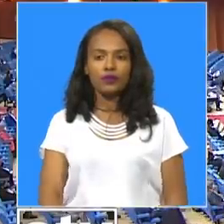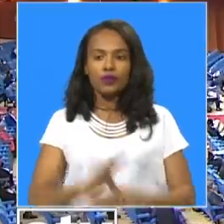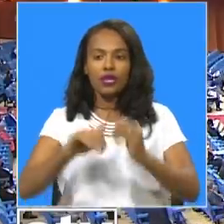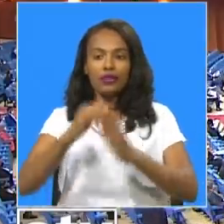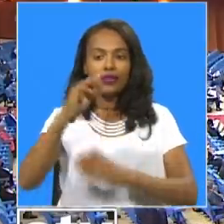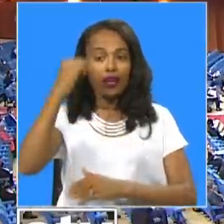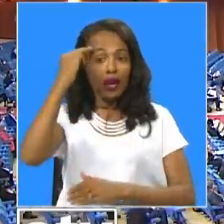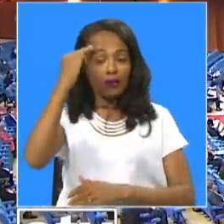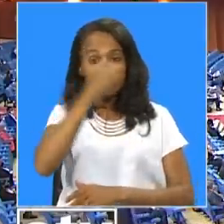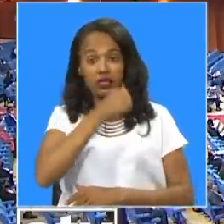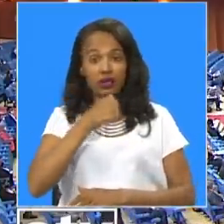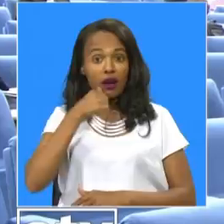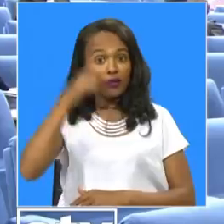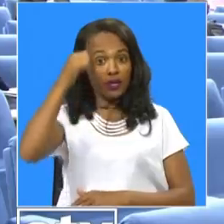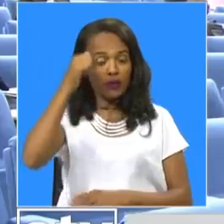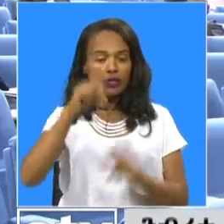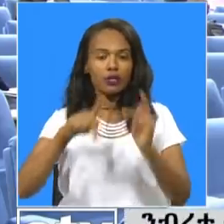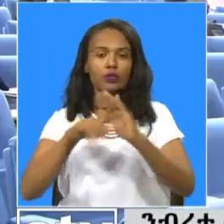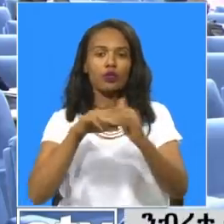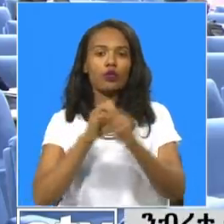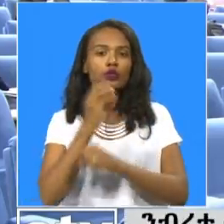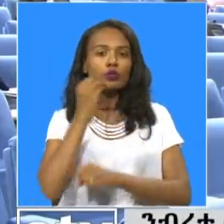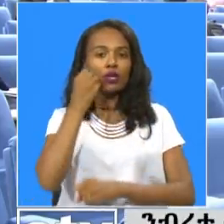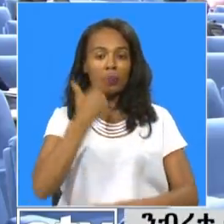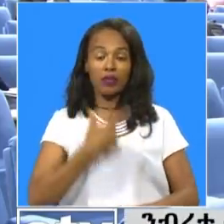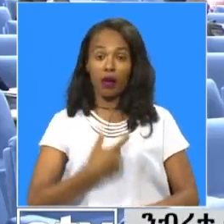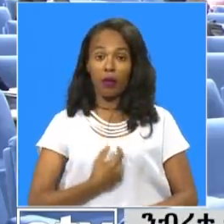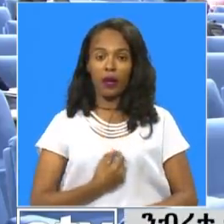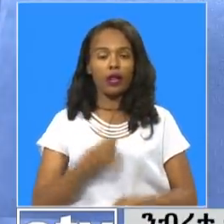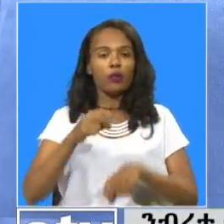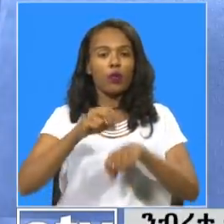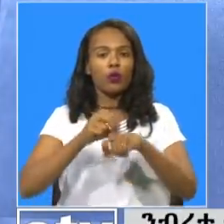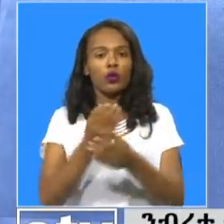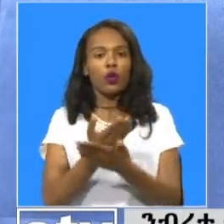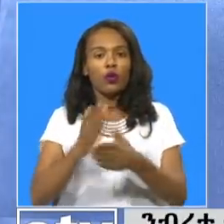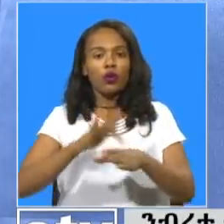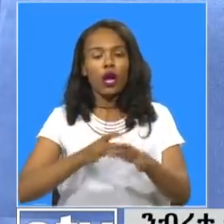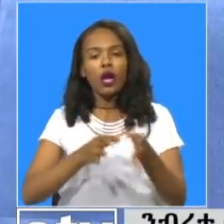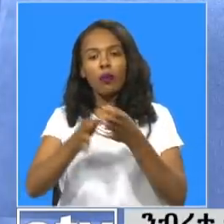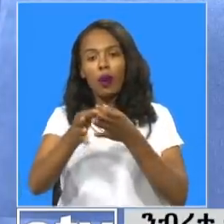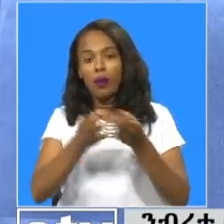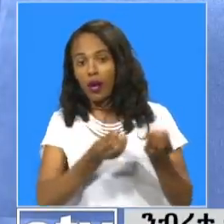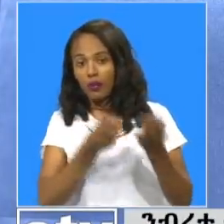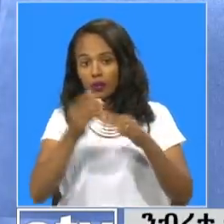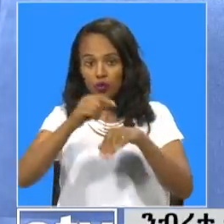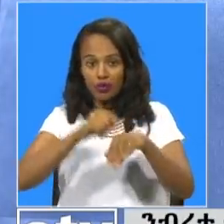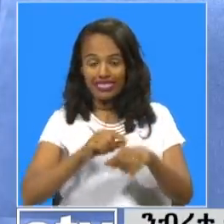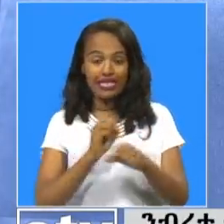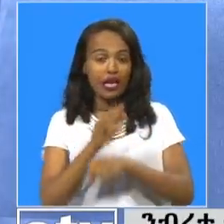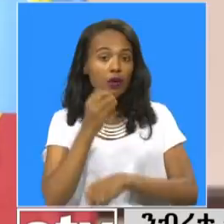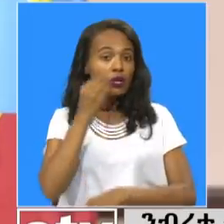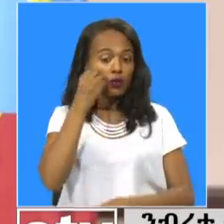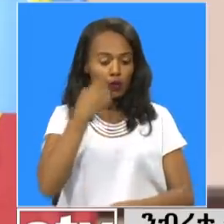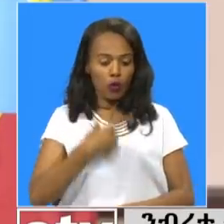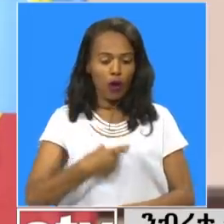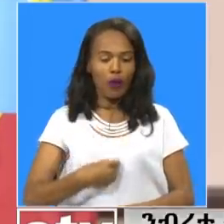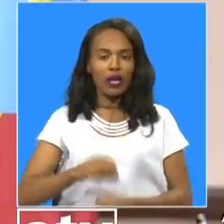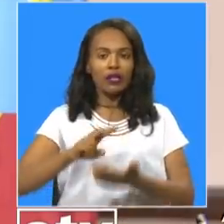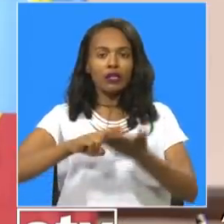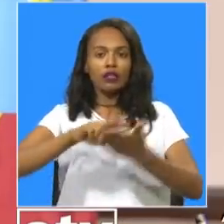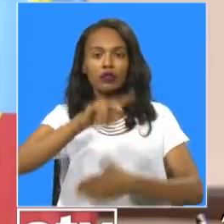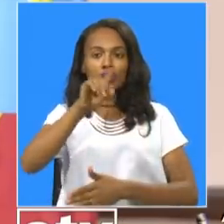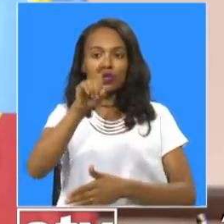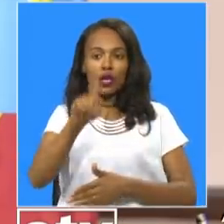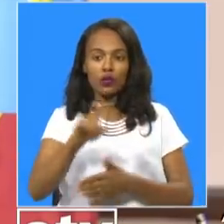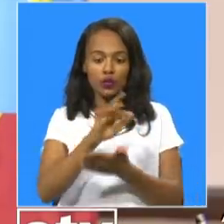ጠቅላይ ሚኒስትር አብይ አህመድ ለህዝብ ተወካዮች ምክር ቤት አባላት በወቅታዊ ጉዳዮች ላይ ማብራሪያ በሰጡበት ወቅት ከምክር ቤቱ አባላት ከተነሱላቸው